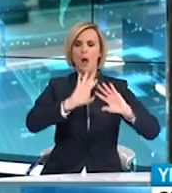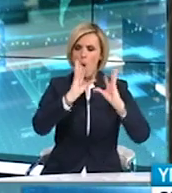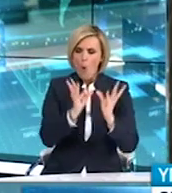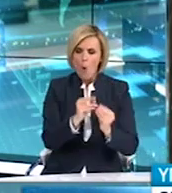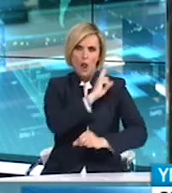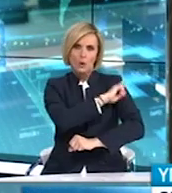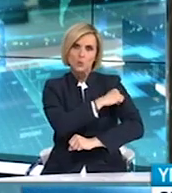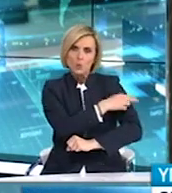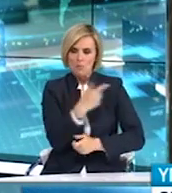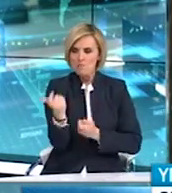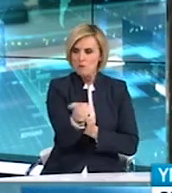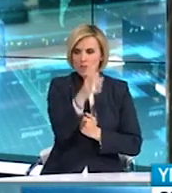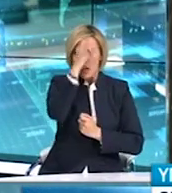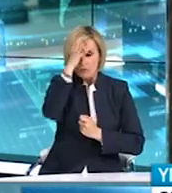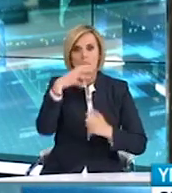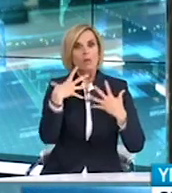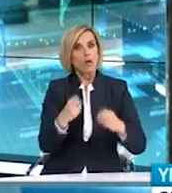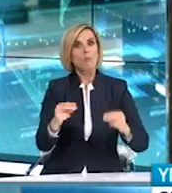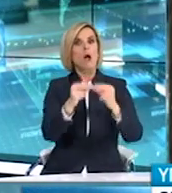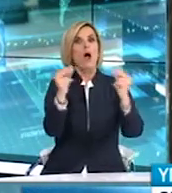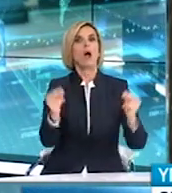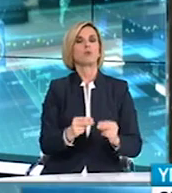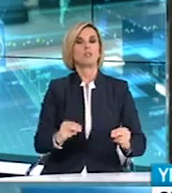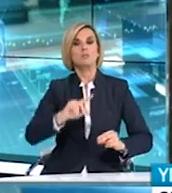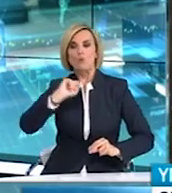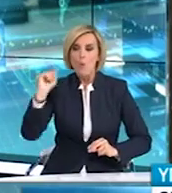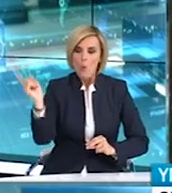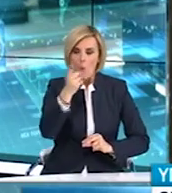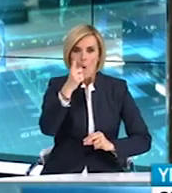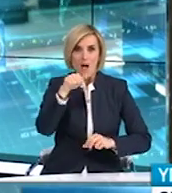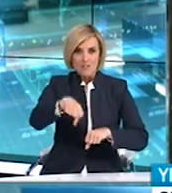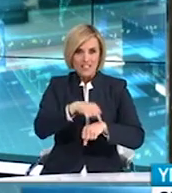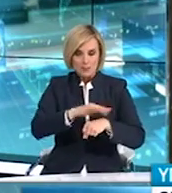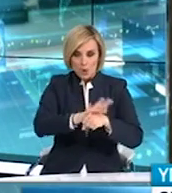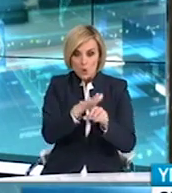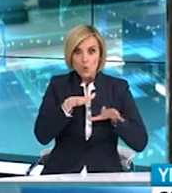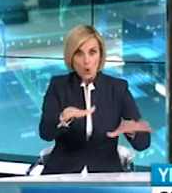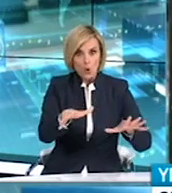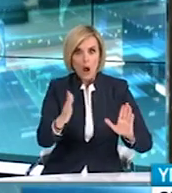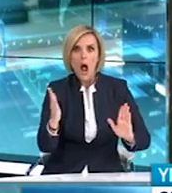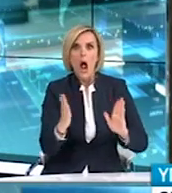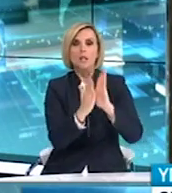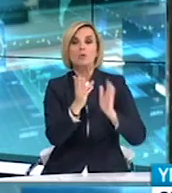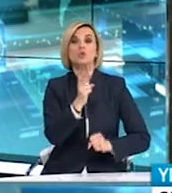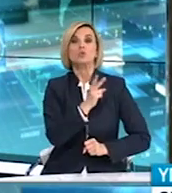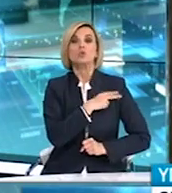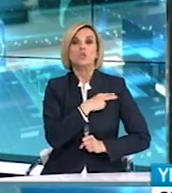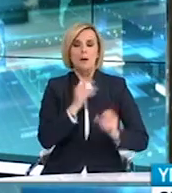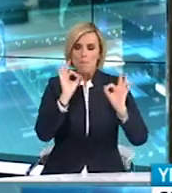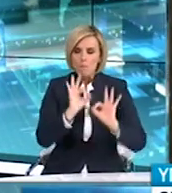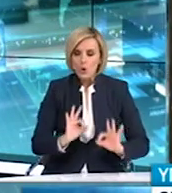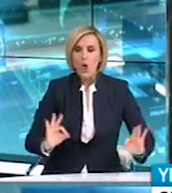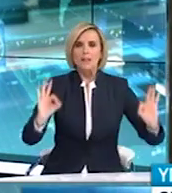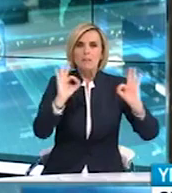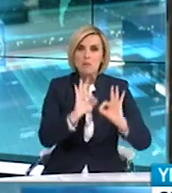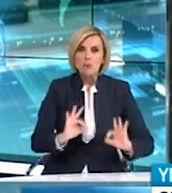το γεγονός πόσο αποτελεσματικά έχουμε αντιμετωπίσει τα περιστατικά μέχρι σήμερα. Η ετοιμότητα και η προετοιμασία αυτή συνεχίζεται και